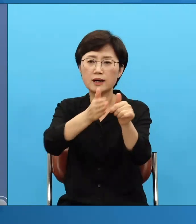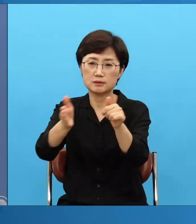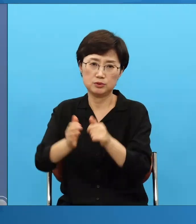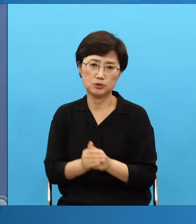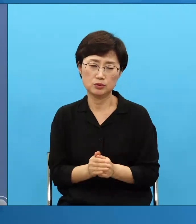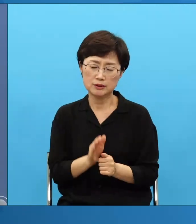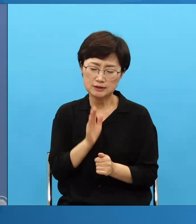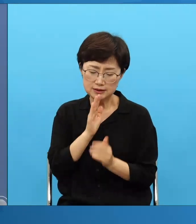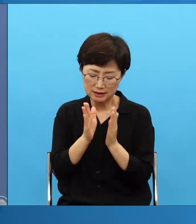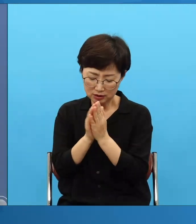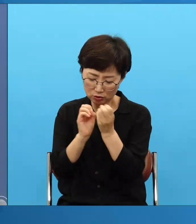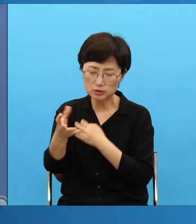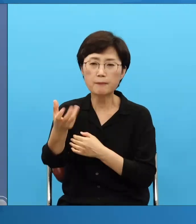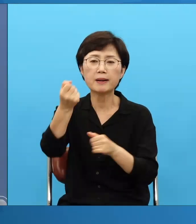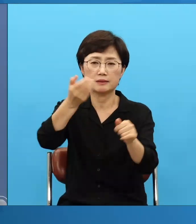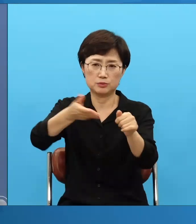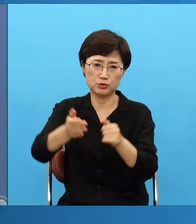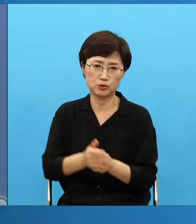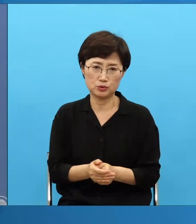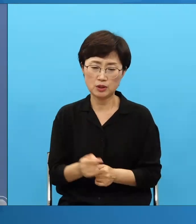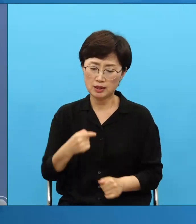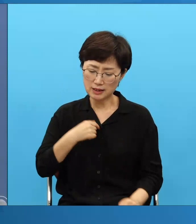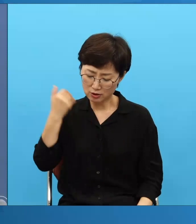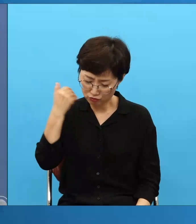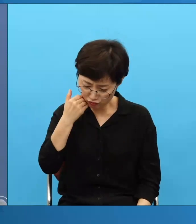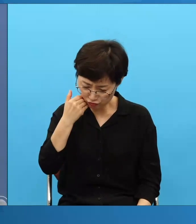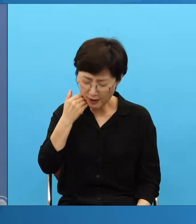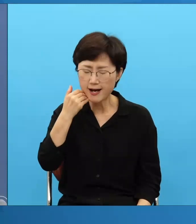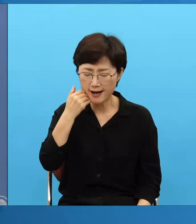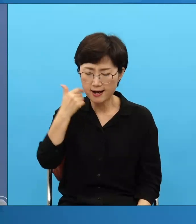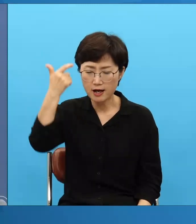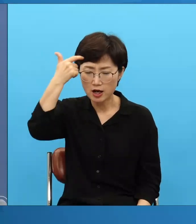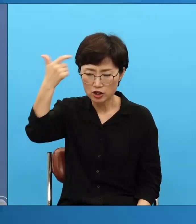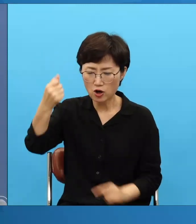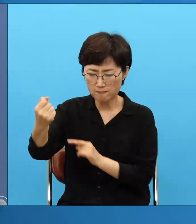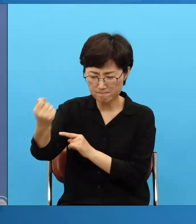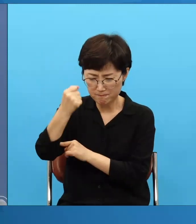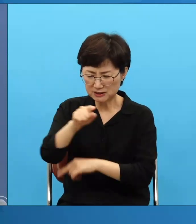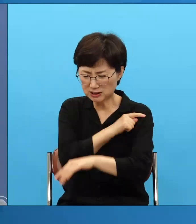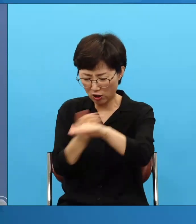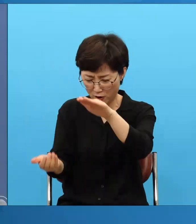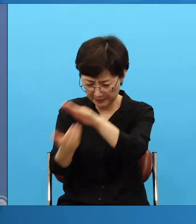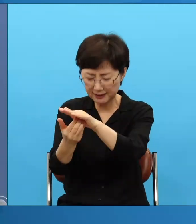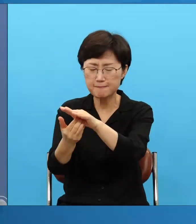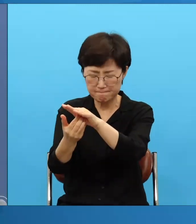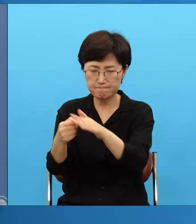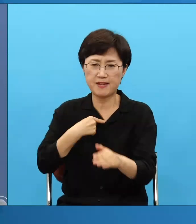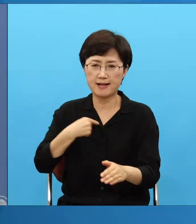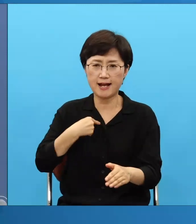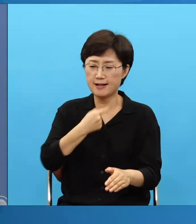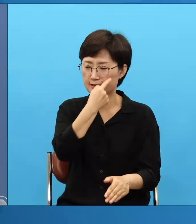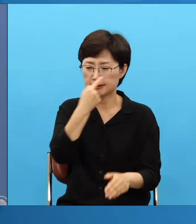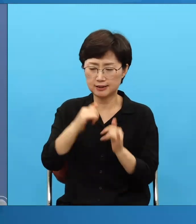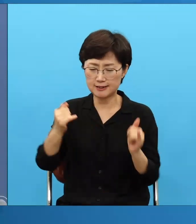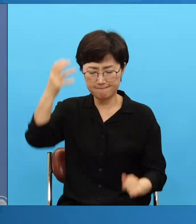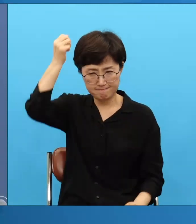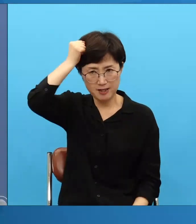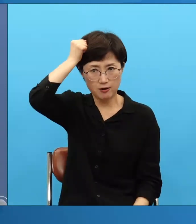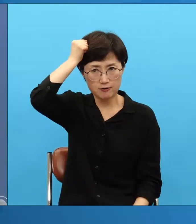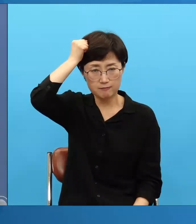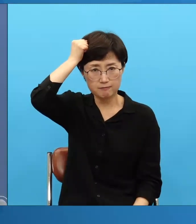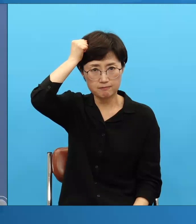And you must truly receive 영적 answers. 서밋의 증인으로 살아. And you must stand as the witnesses of the spiritual 아무 summit. 걱정 언약 잡고 증인으로 살아. 오늘